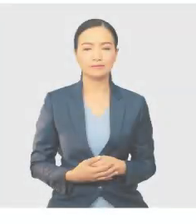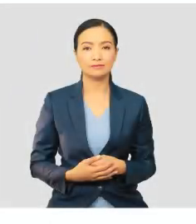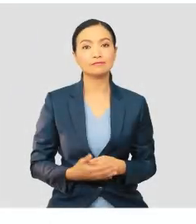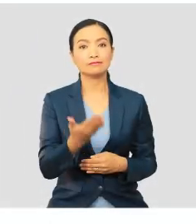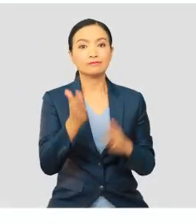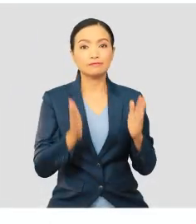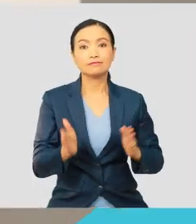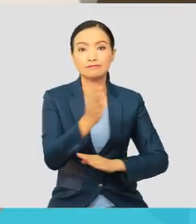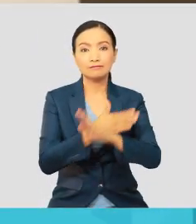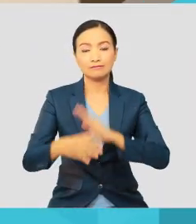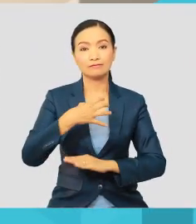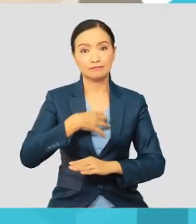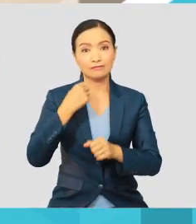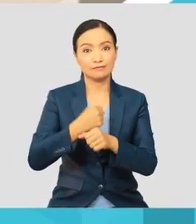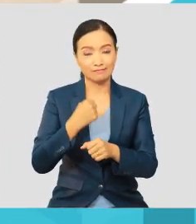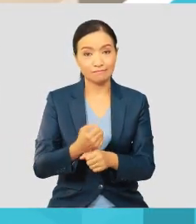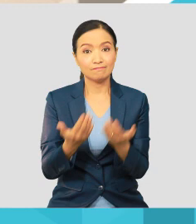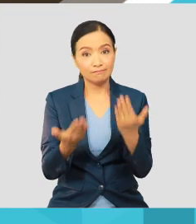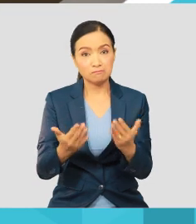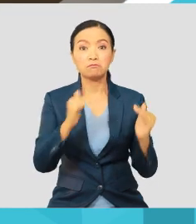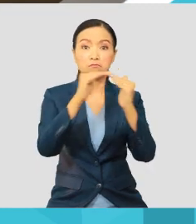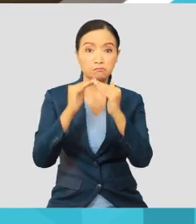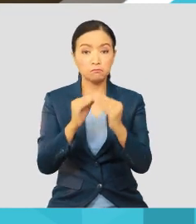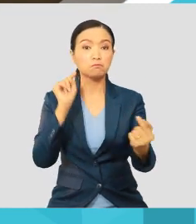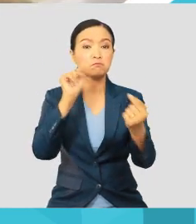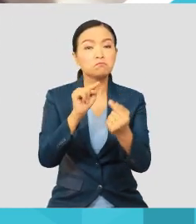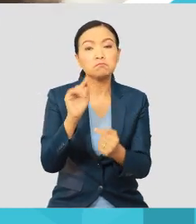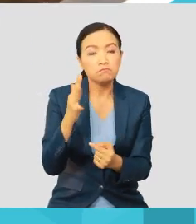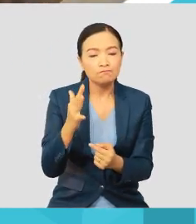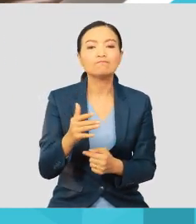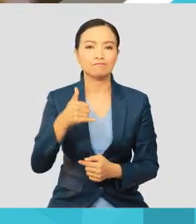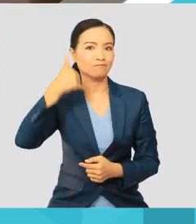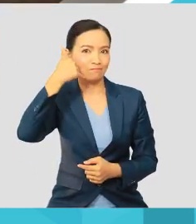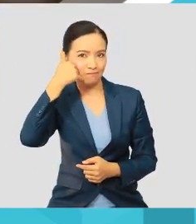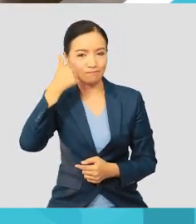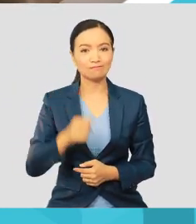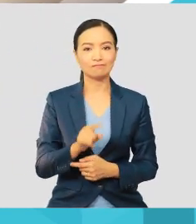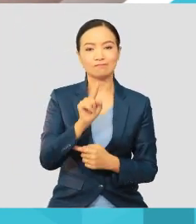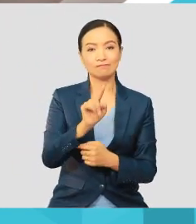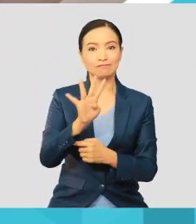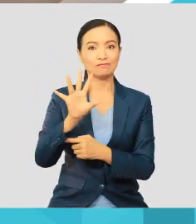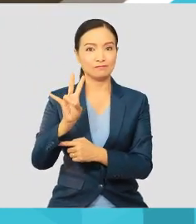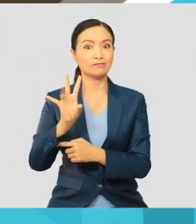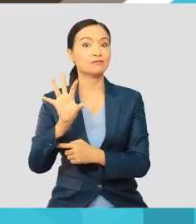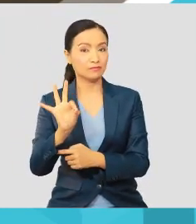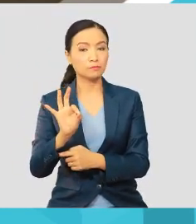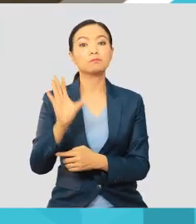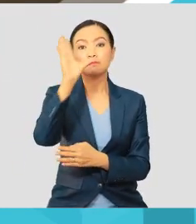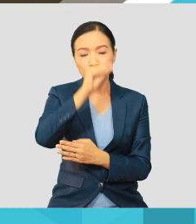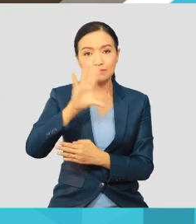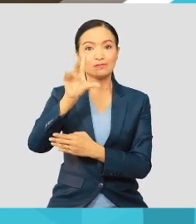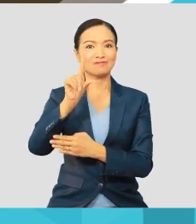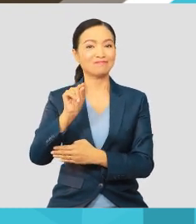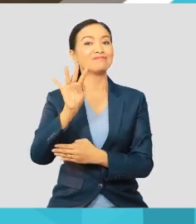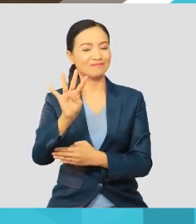สำหรับคนพิการที่ต้องการมีงานทำหรือเข้าไม่ถึงสิทธิของตนสามารถโทรได้ที่หมายเลข1479ตลอ